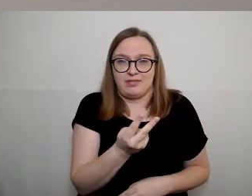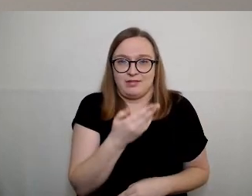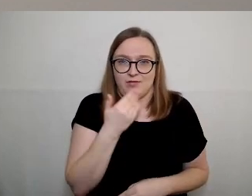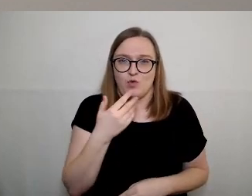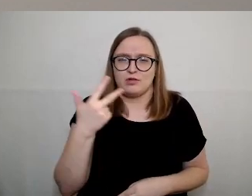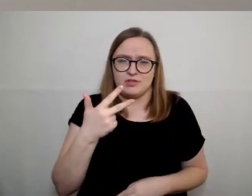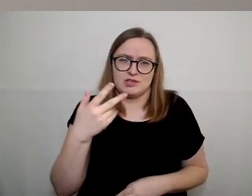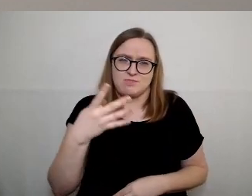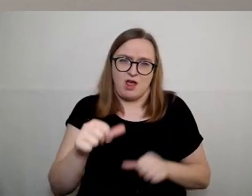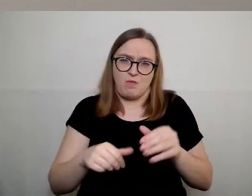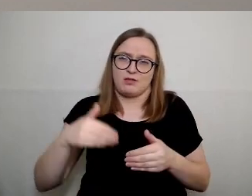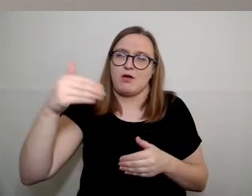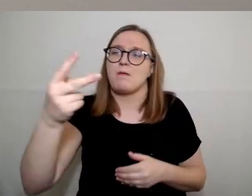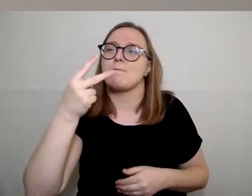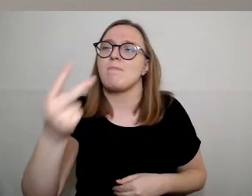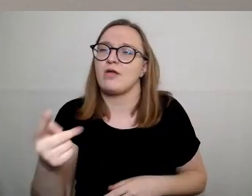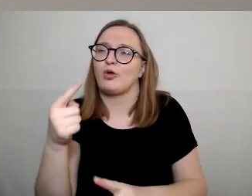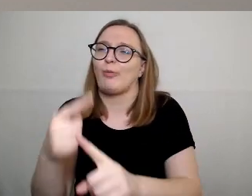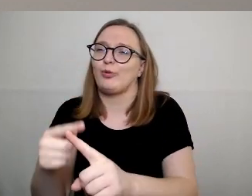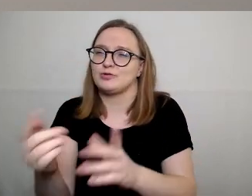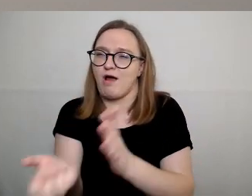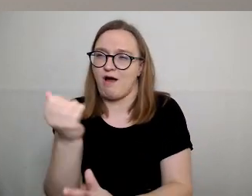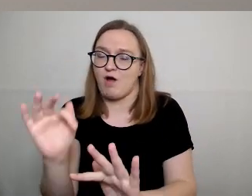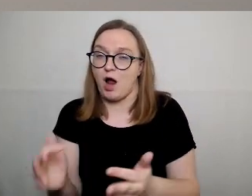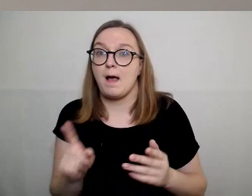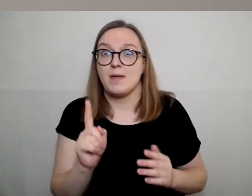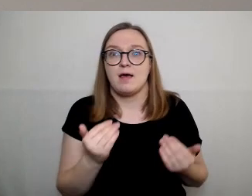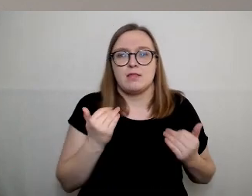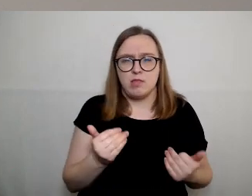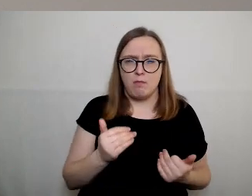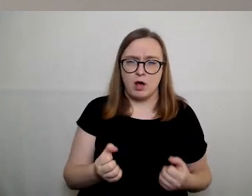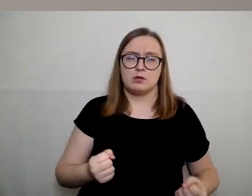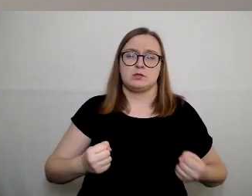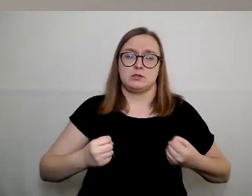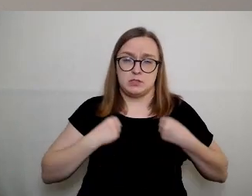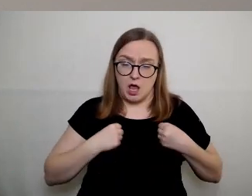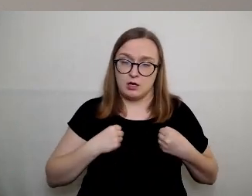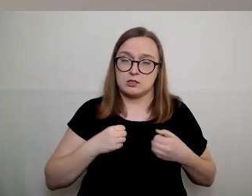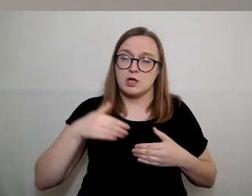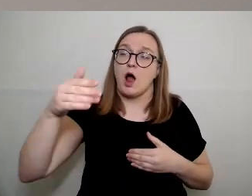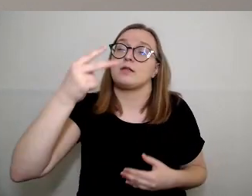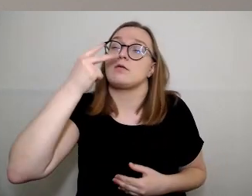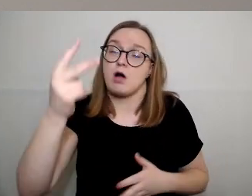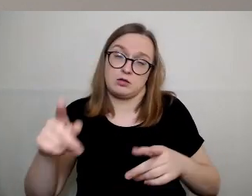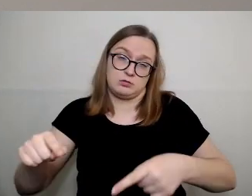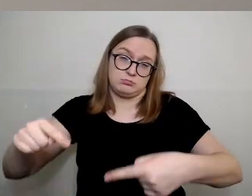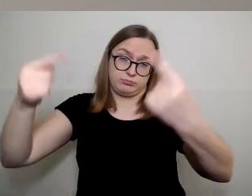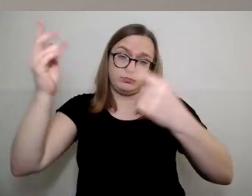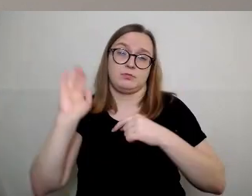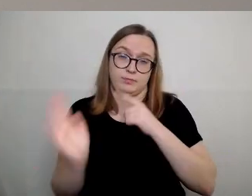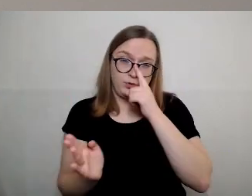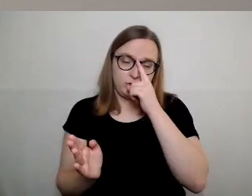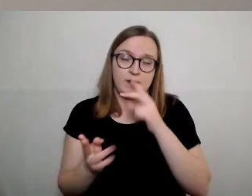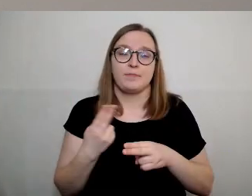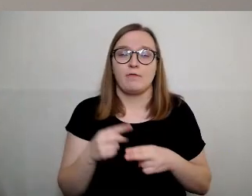dabar padarysime, tai bus būtent rezultatas. Jie statys tą mūsų ateities Lietuvą. Taigi aš tikrai